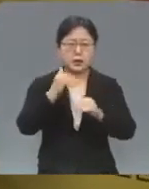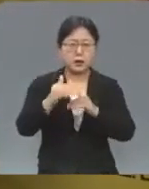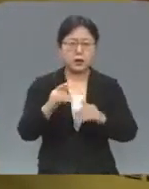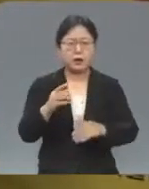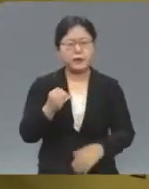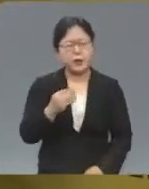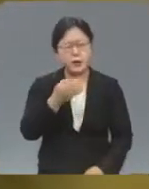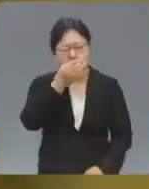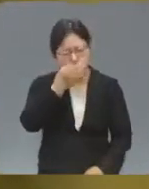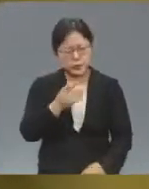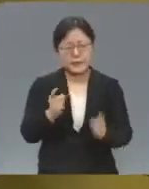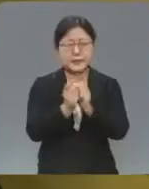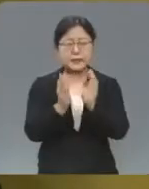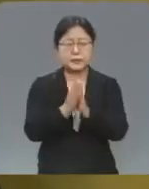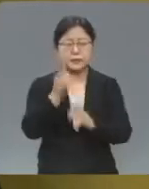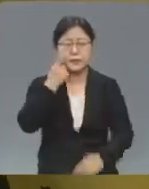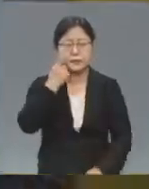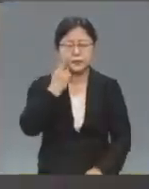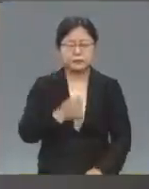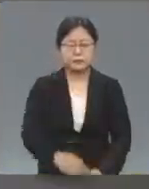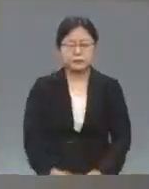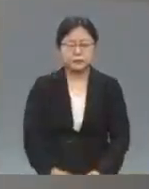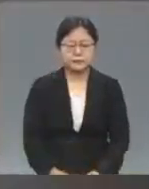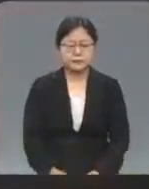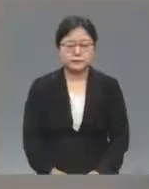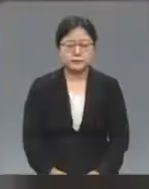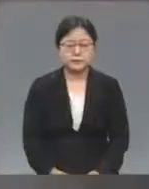얼마나 힘든지 뒤쪽 확인해 보겠습니다